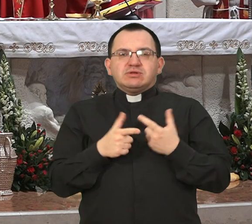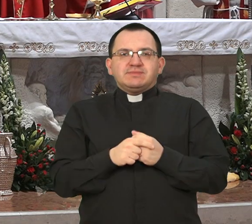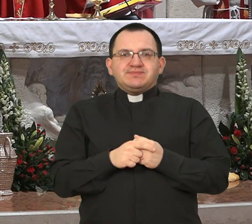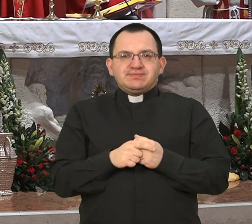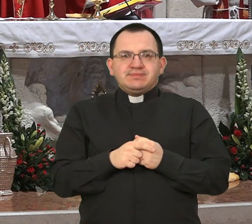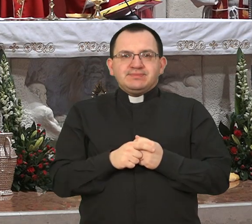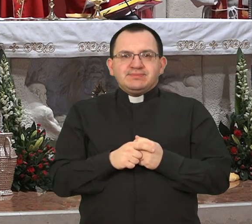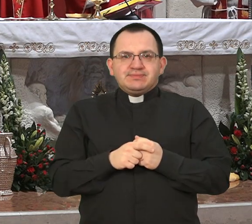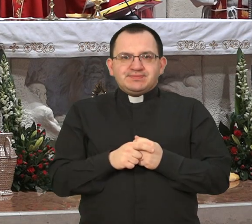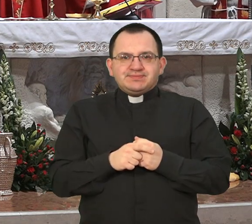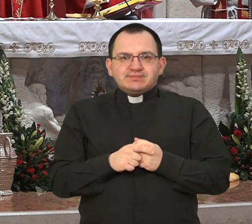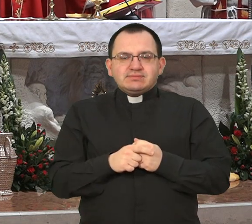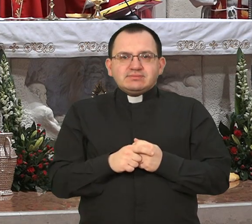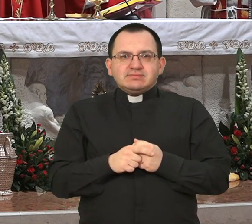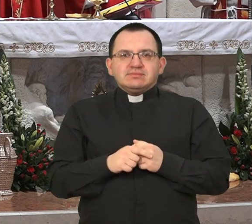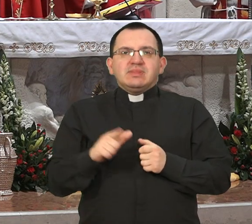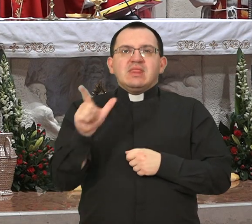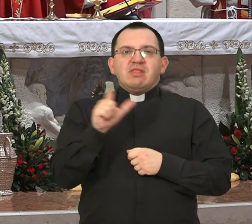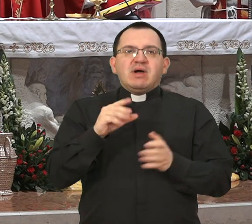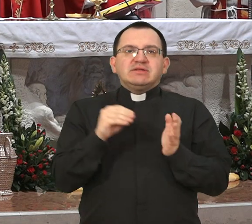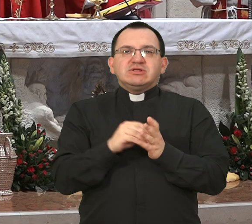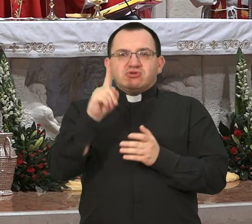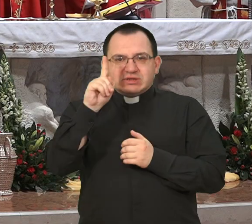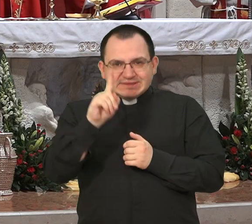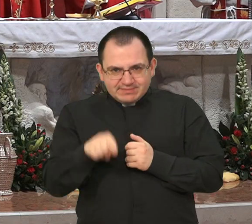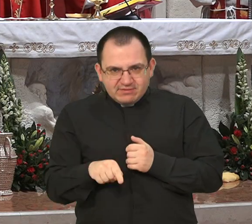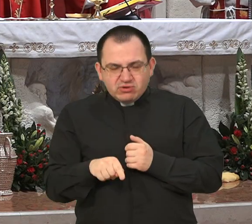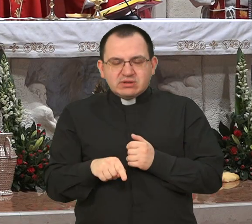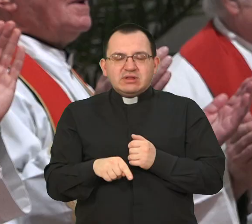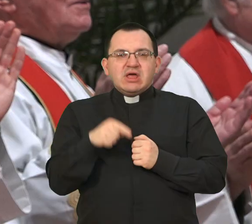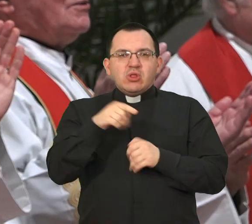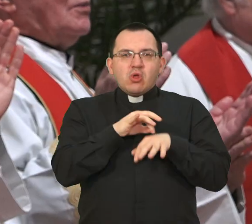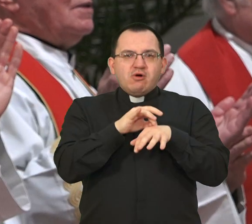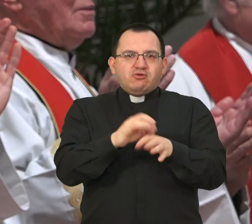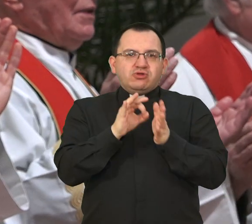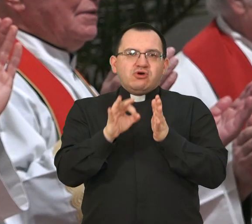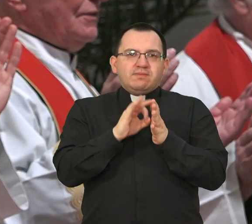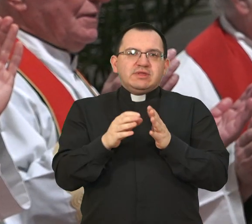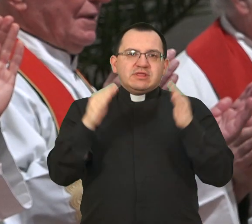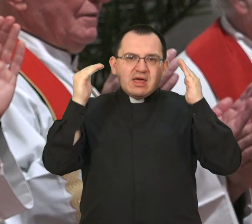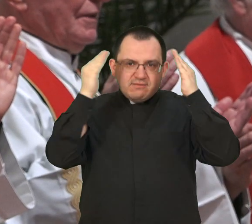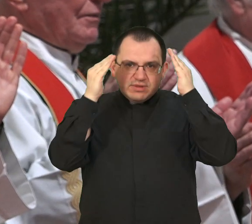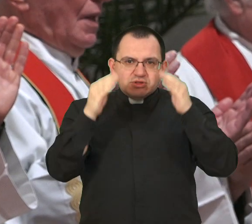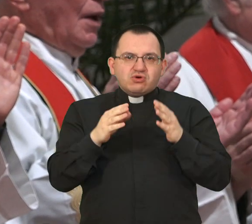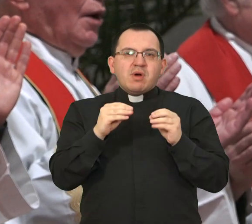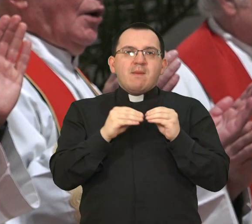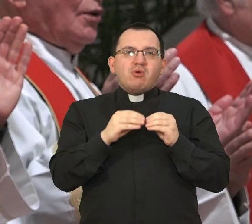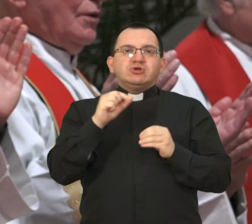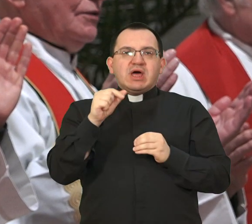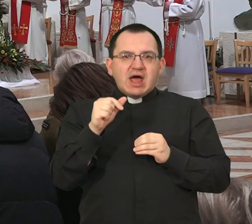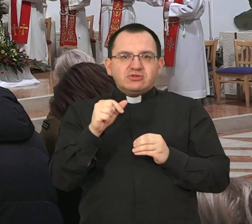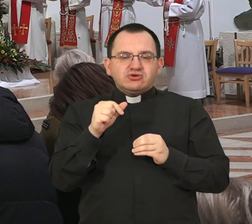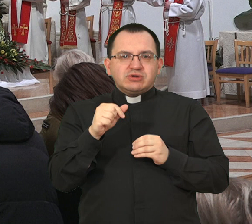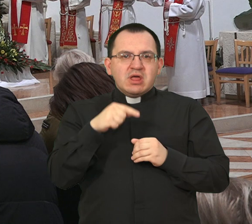Večernje svetomisno slavlje na župnu svetkovinu 20. siječnja predslavio je varaždinski biskup Bože Radoš. Biskup Radoš